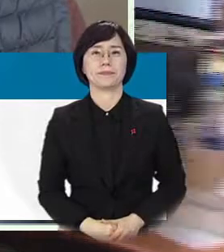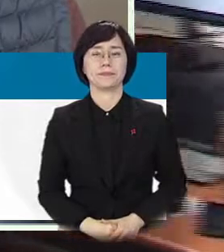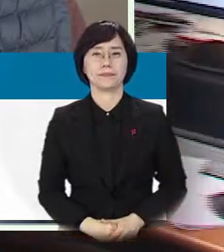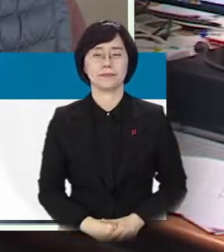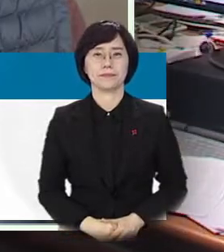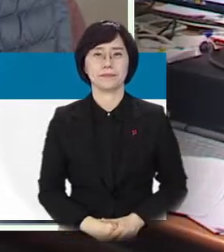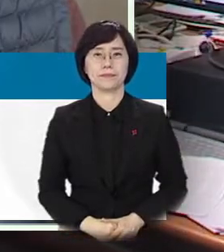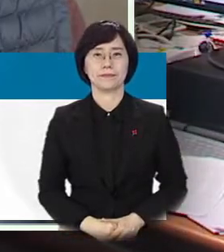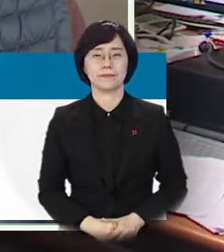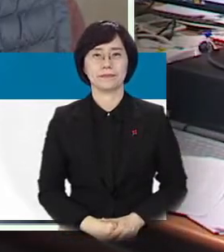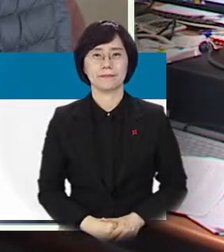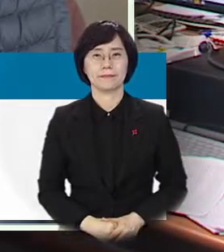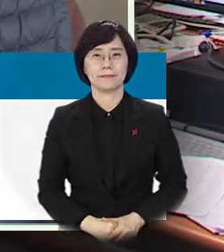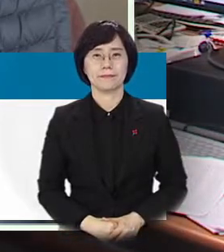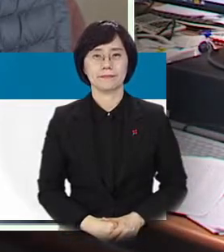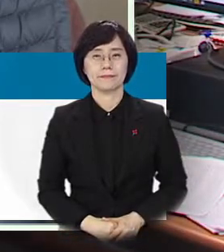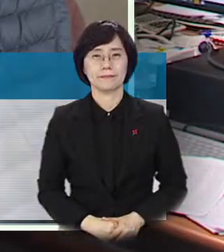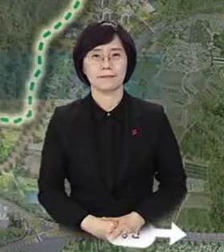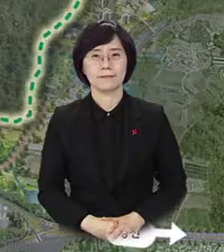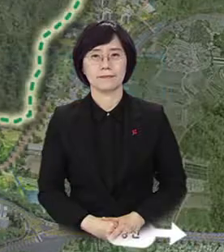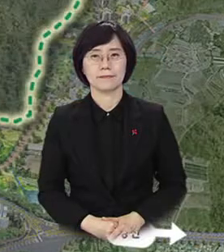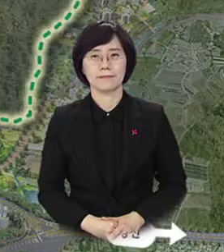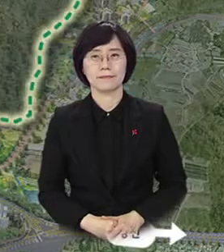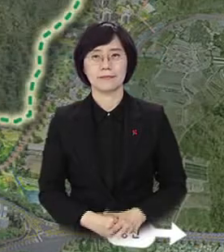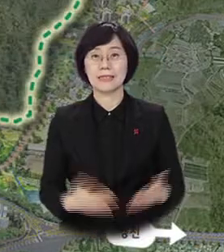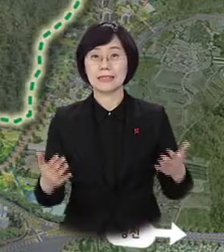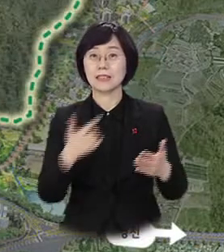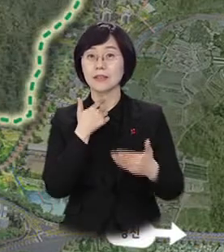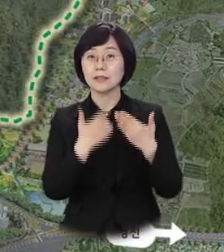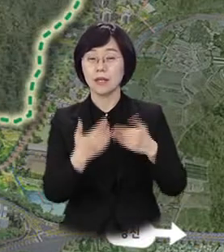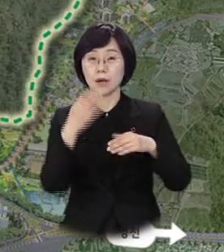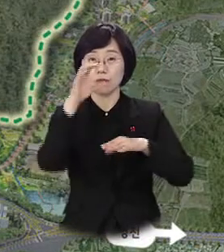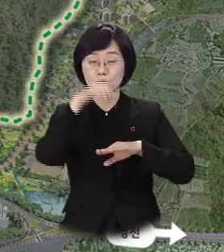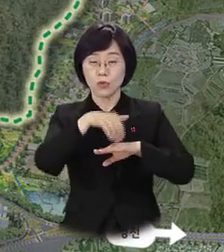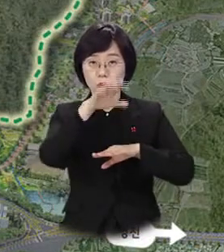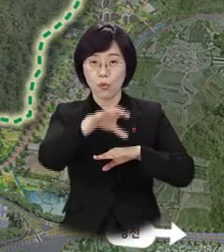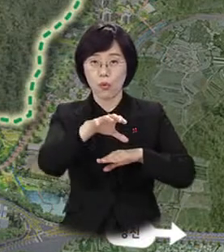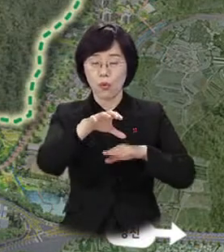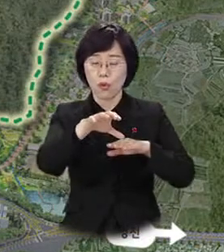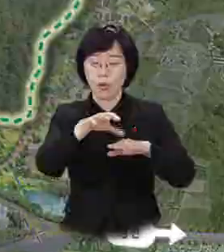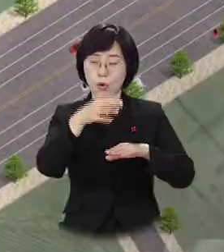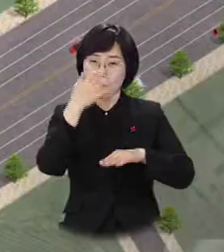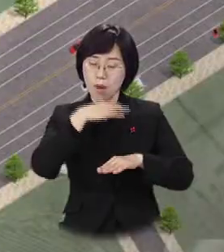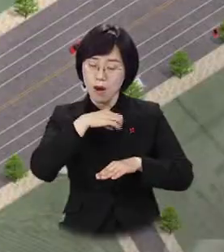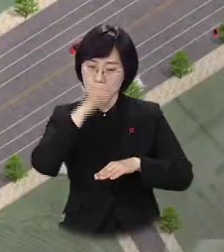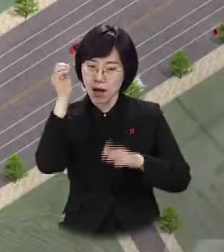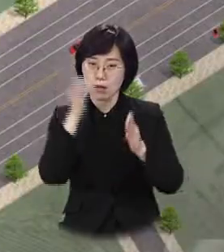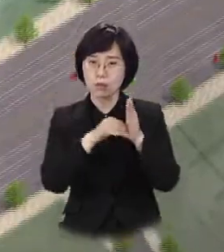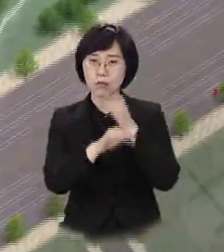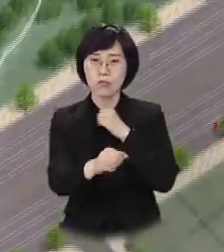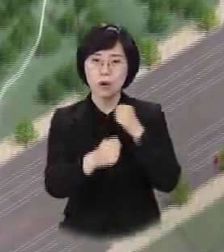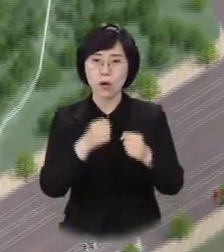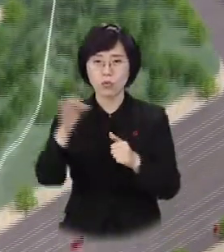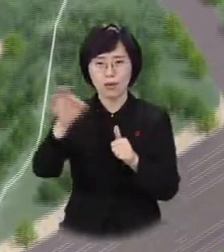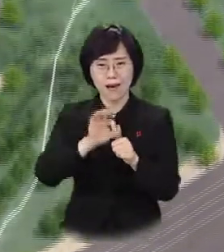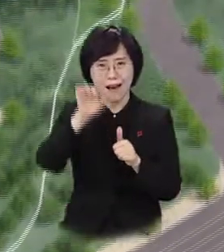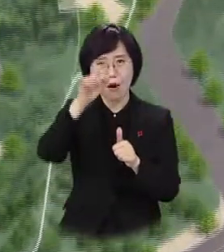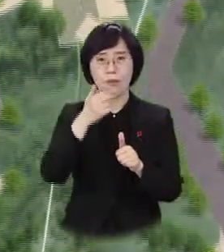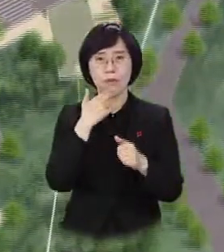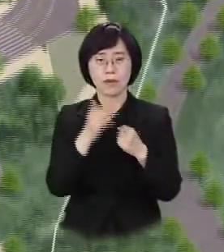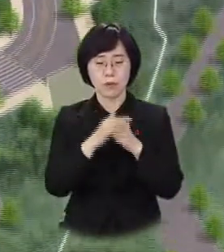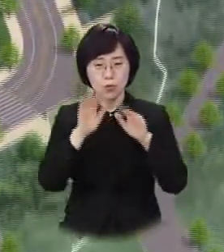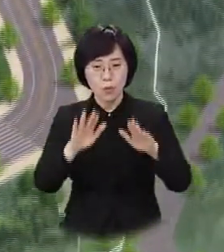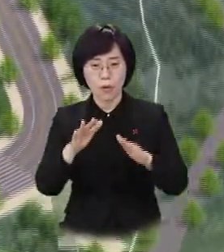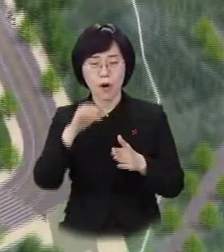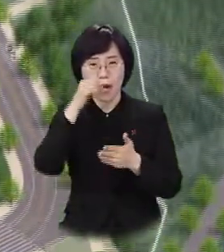저희들이 꼭 노력하도록 하겠습니다. 직업체험 수련원은 예타를 통과한 지 3년이 지나도록 한 푼도 받지 못해